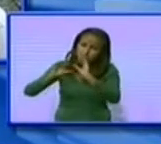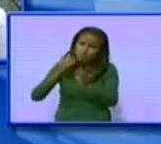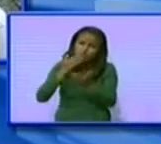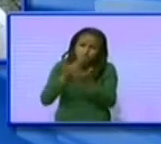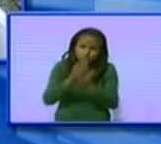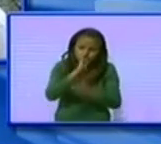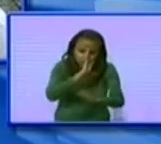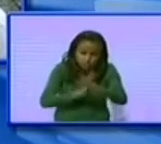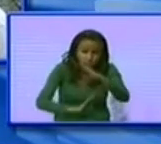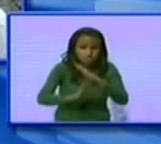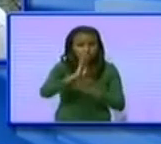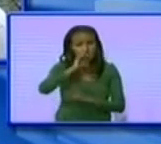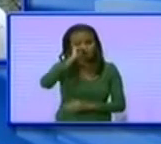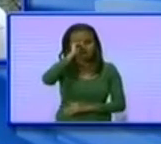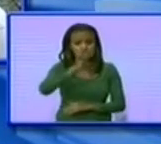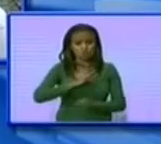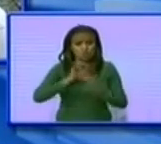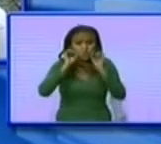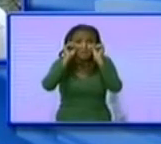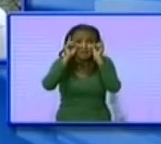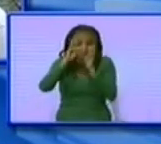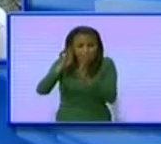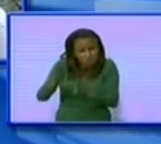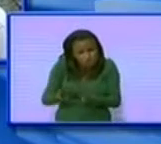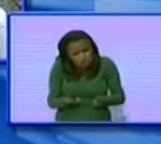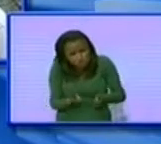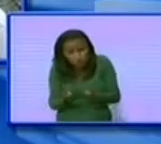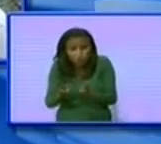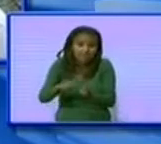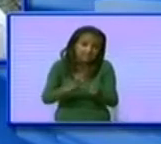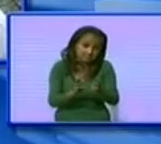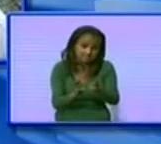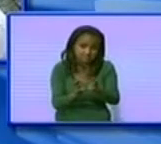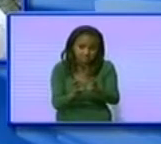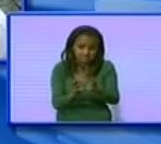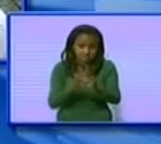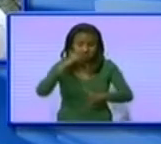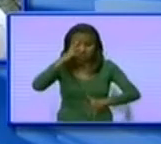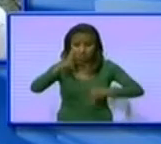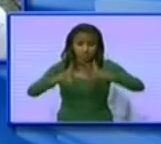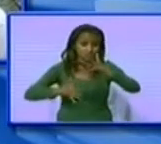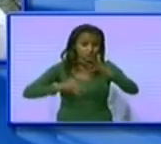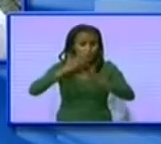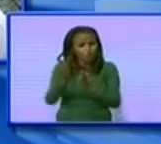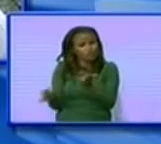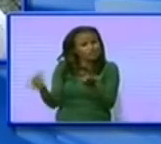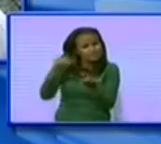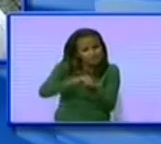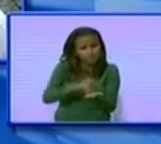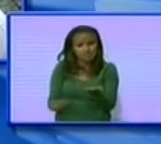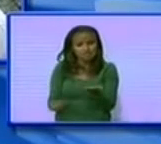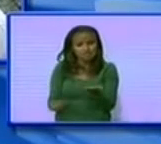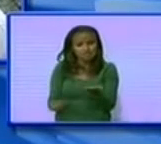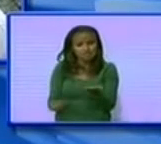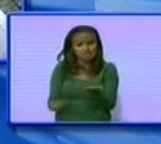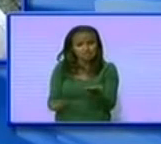ትህትና ሰዎች ሊገባቸው በሚችል ሁኔታ ምልክት ቋንቋውን እየደጋገመ በማስተማር